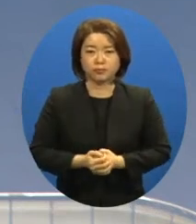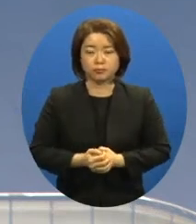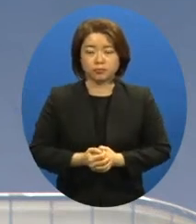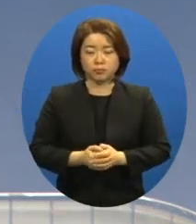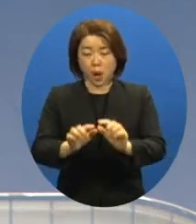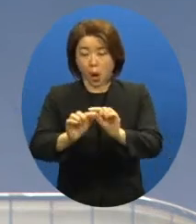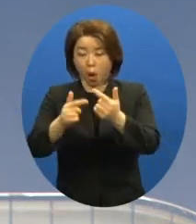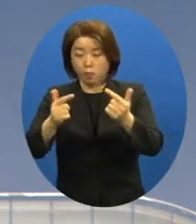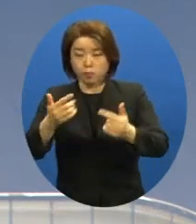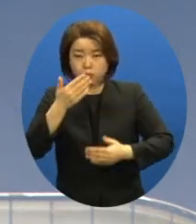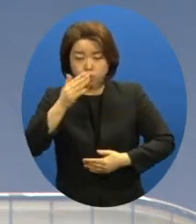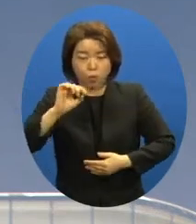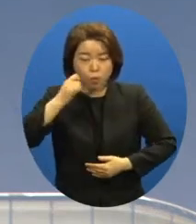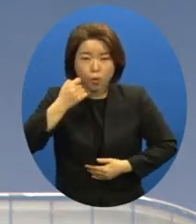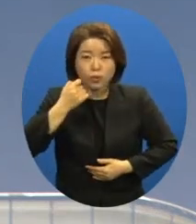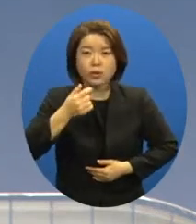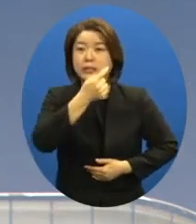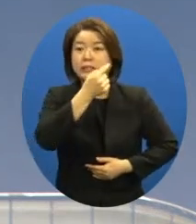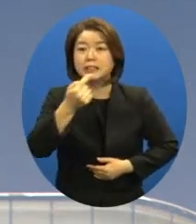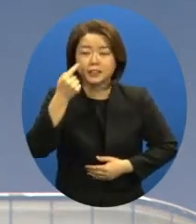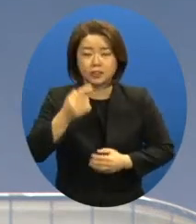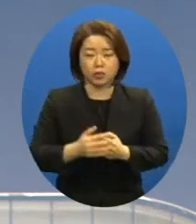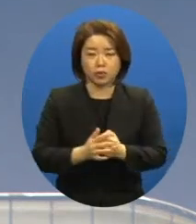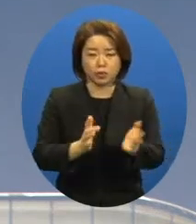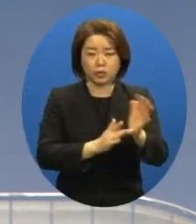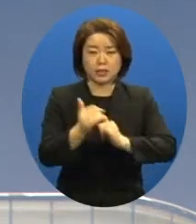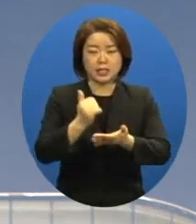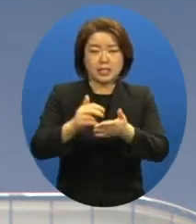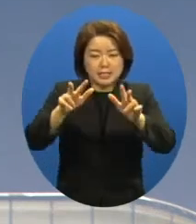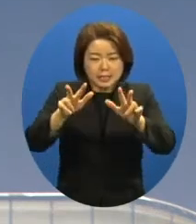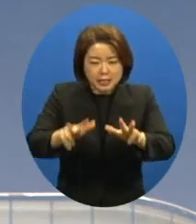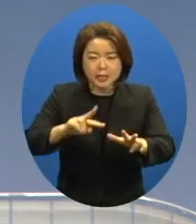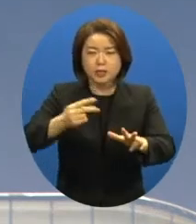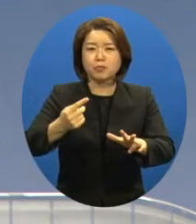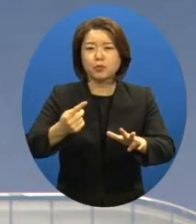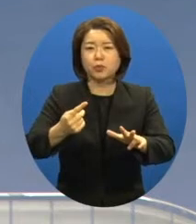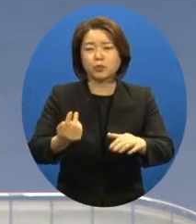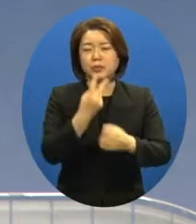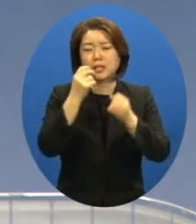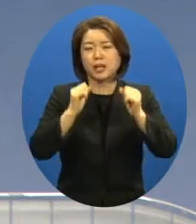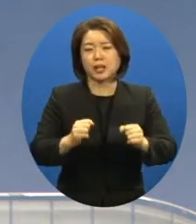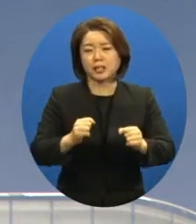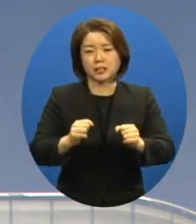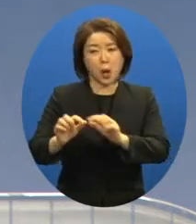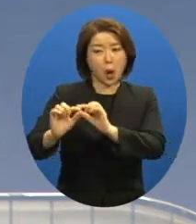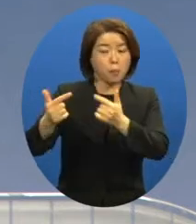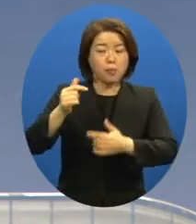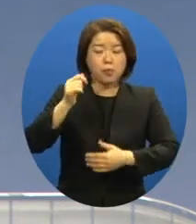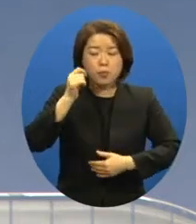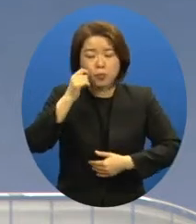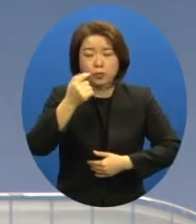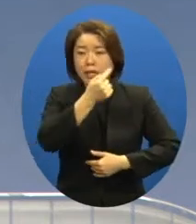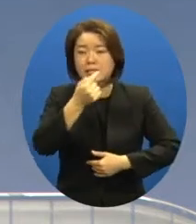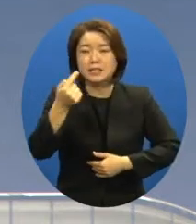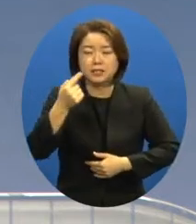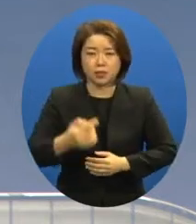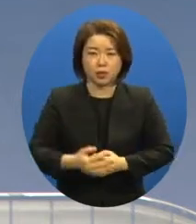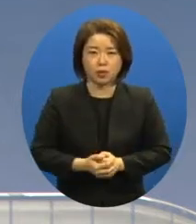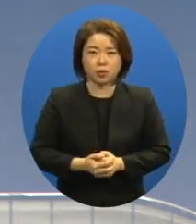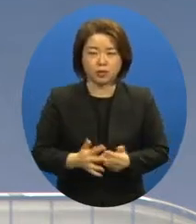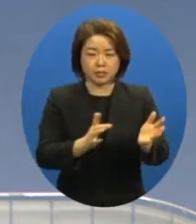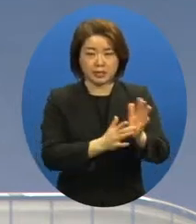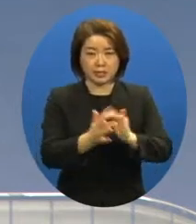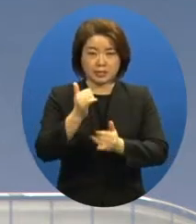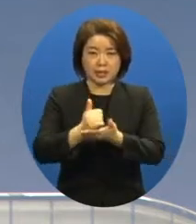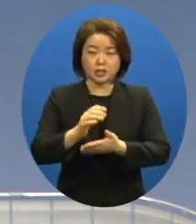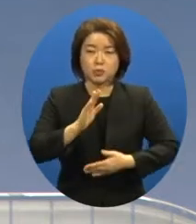부인할 수 없는 증거, 예수님이 지금도 살아계신다, 부인할 수 없는 증거라는 거예요. 예수님을 정말